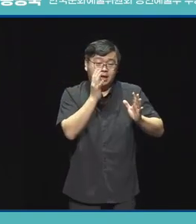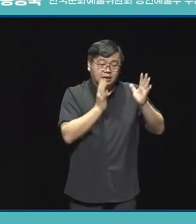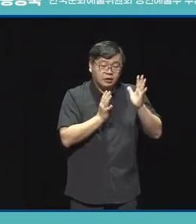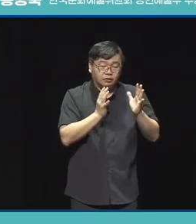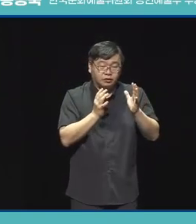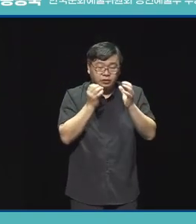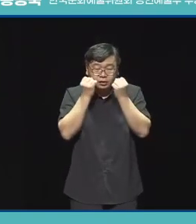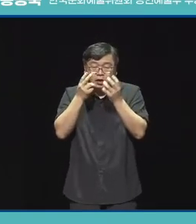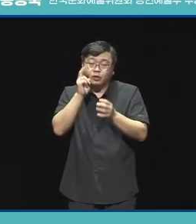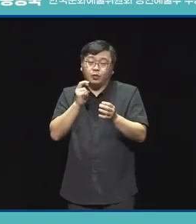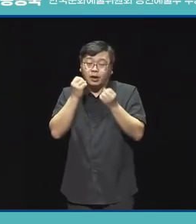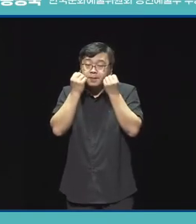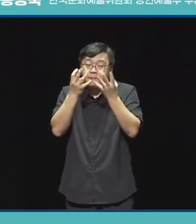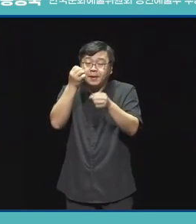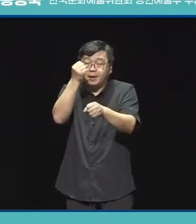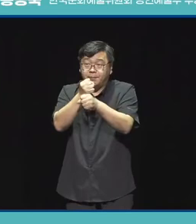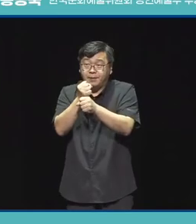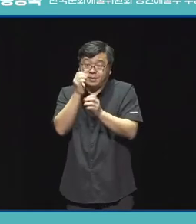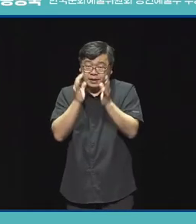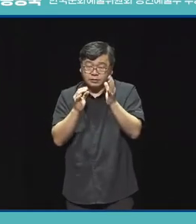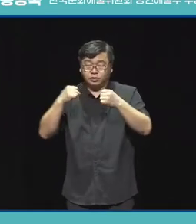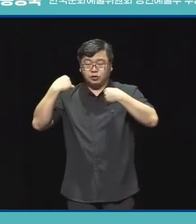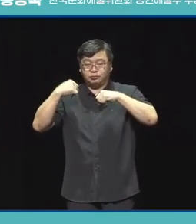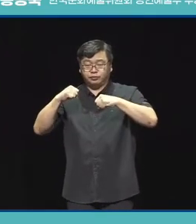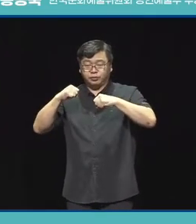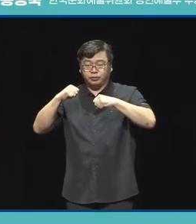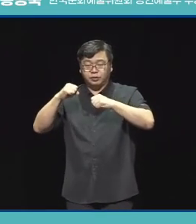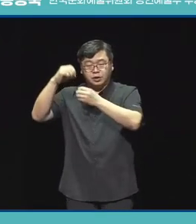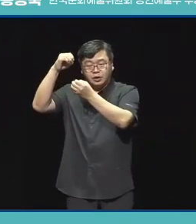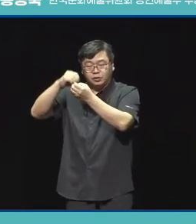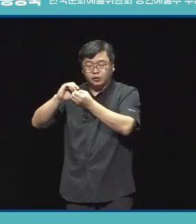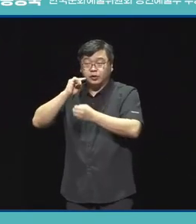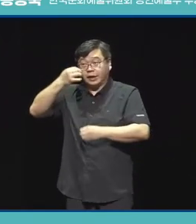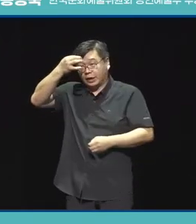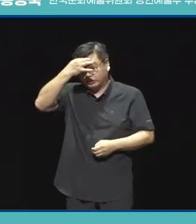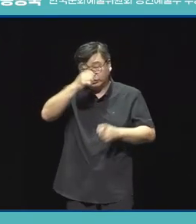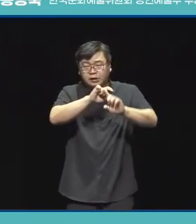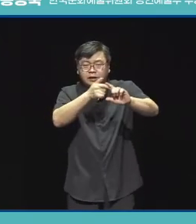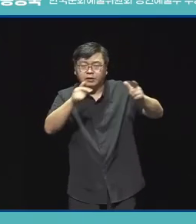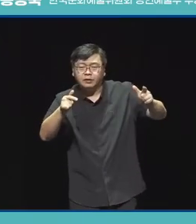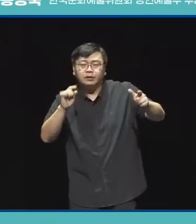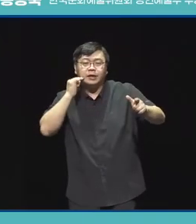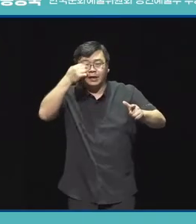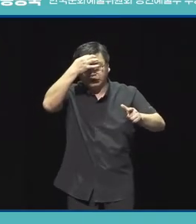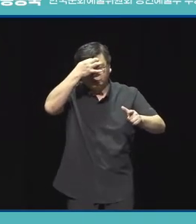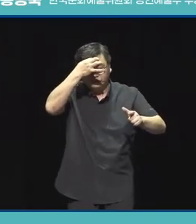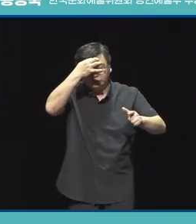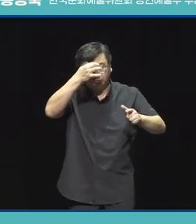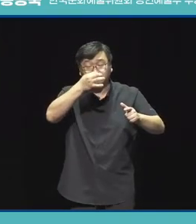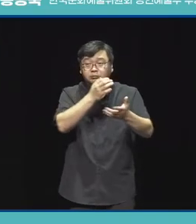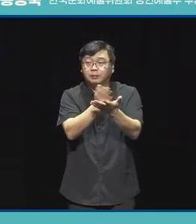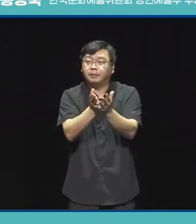창작 뮤지컬 무용음악 전통예술 공연예술을 기반으로 한 다원예술이 되겠습니다